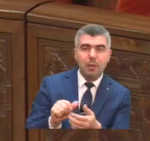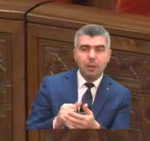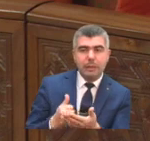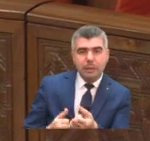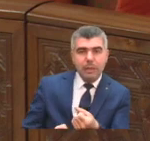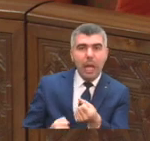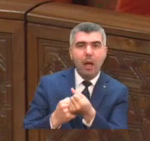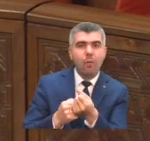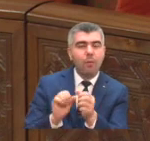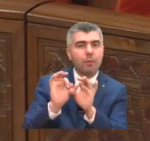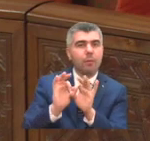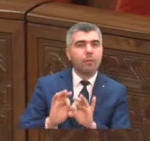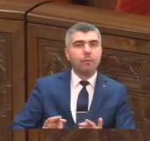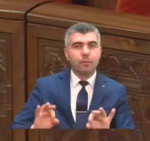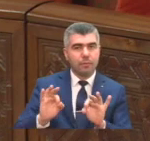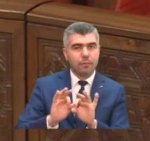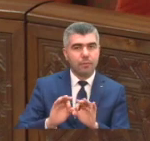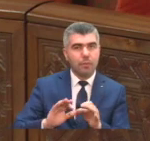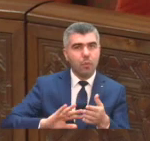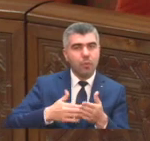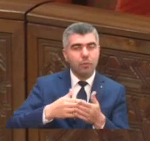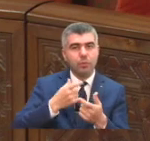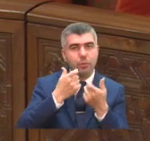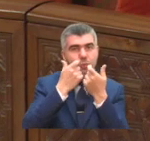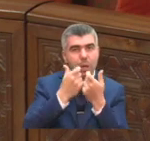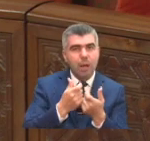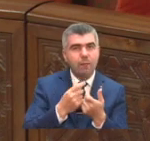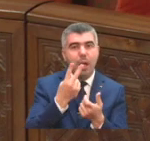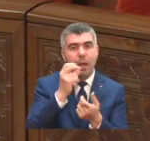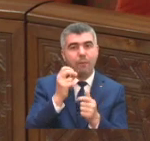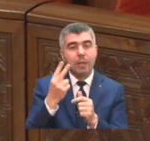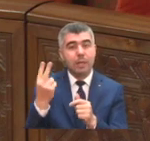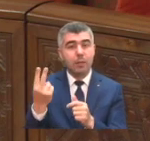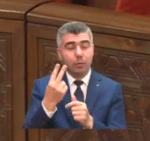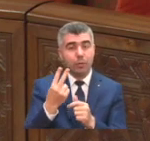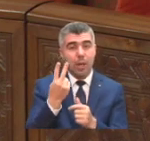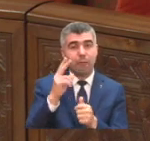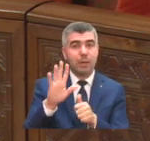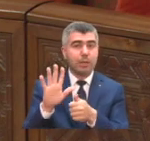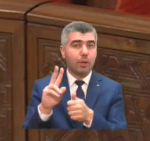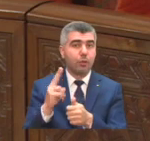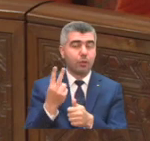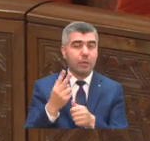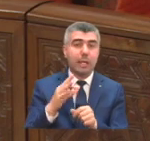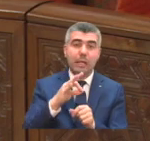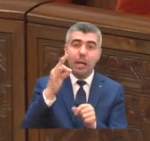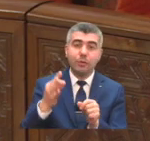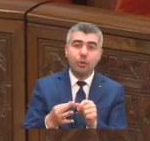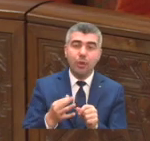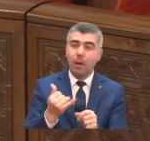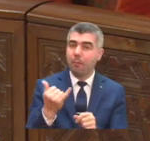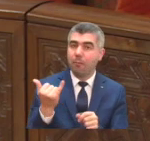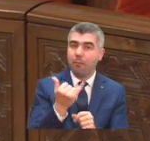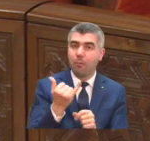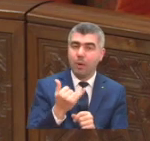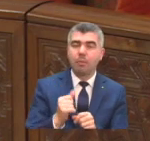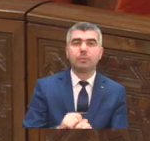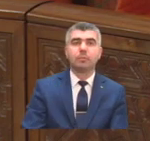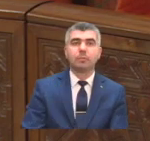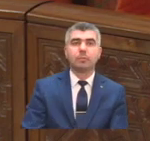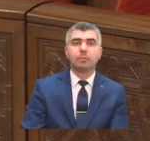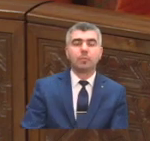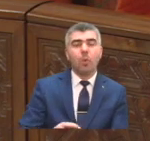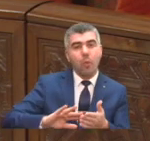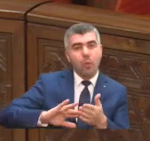التصور والرؤية الشاملة 2022-2026، تنتمناو باش تعطي نتائج إيجابية. في انتظار